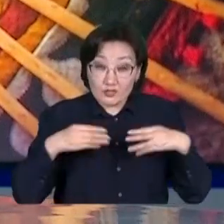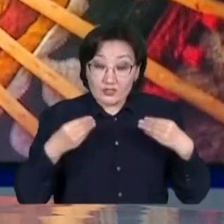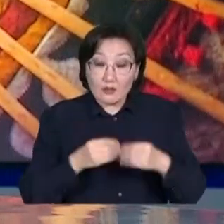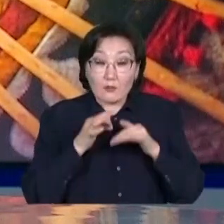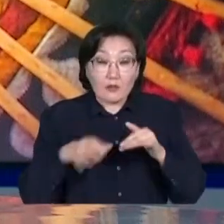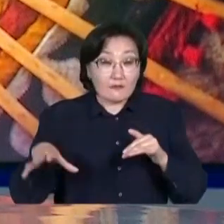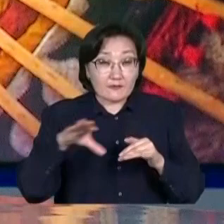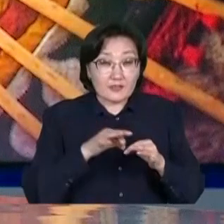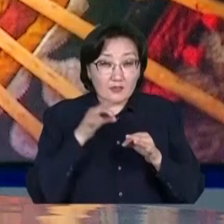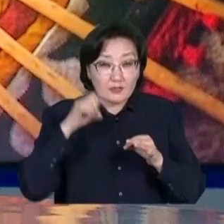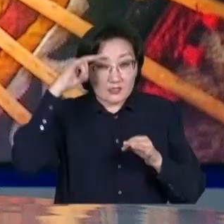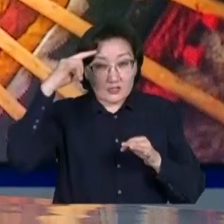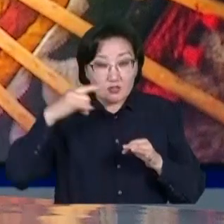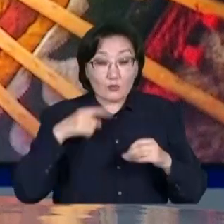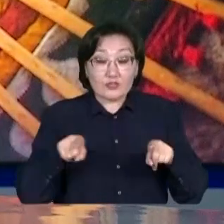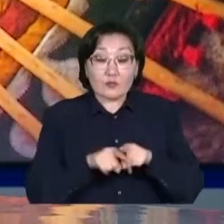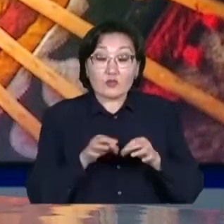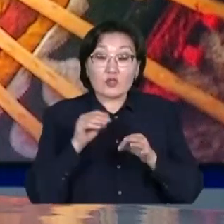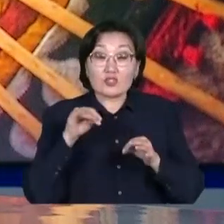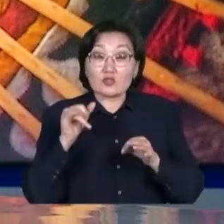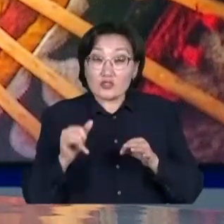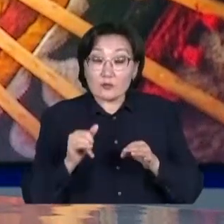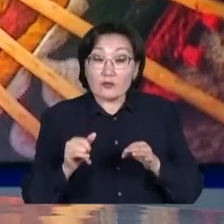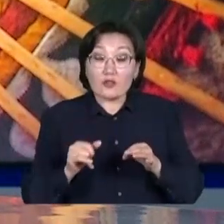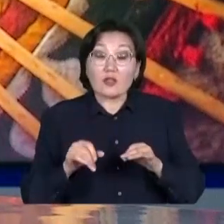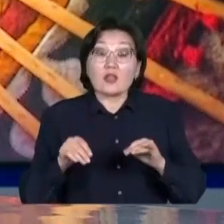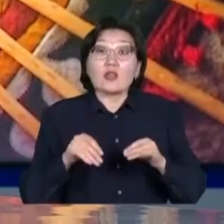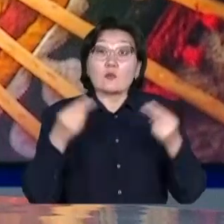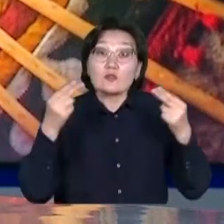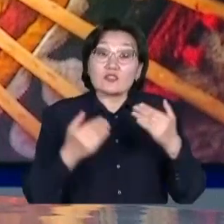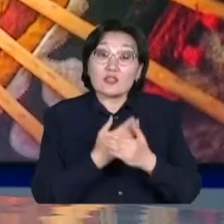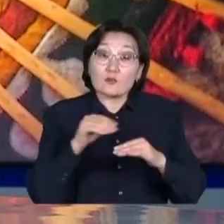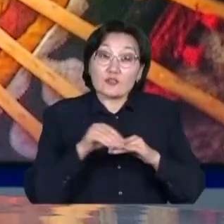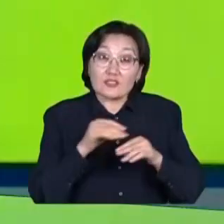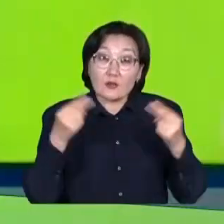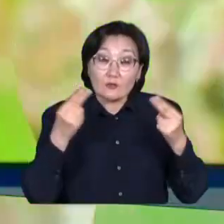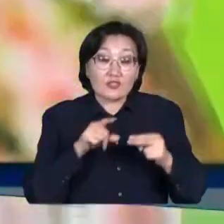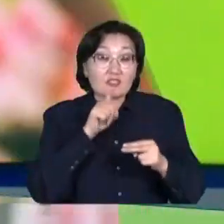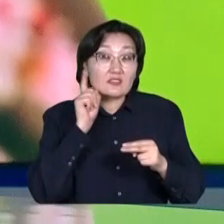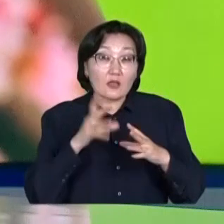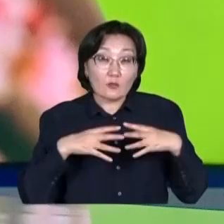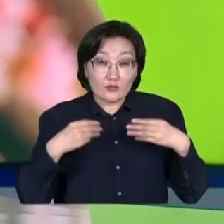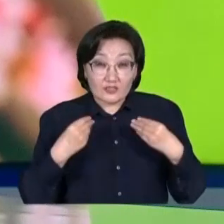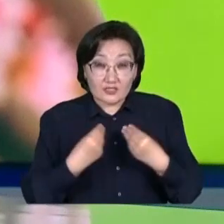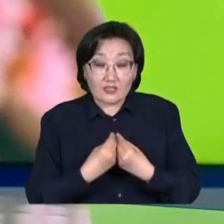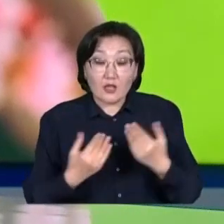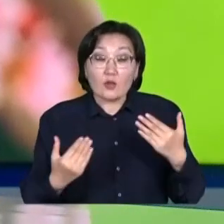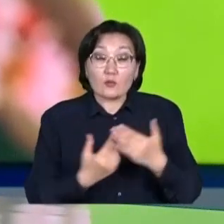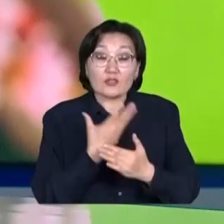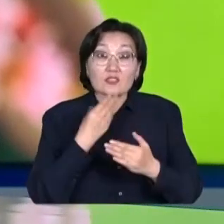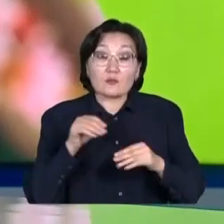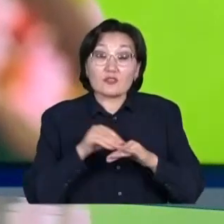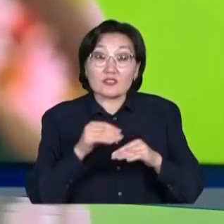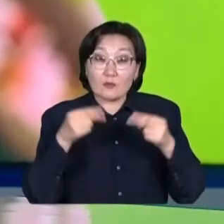во всех регионах страны. Так, в области ЖТСУ узами брака соединились молодые пары, а образцовые семьи обновили свои